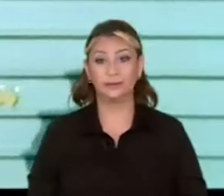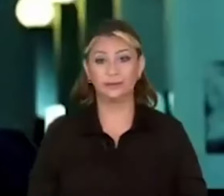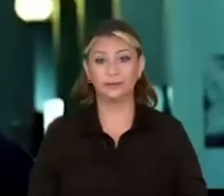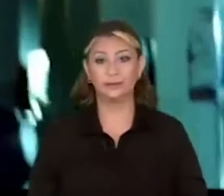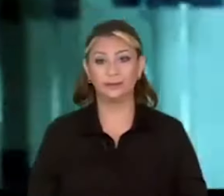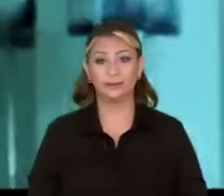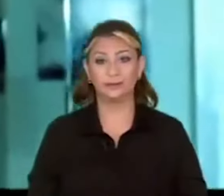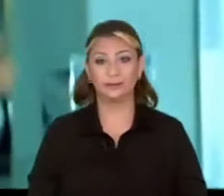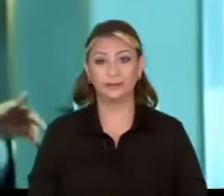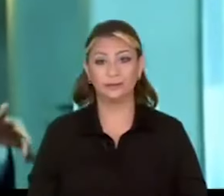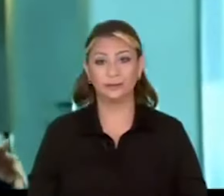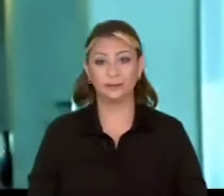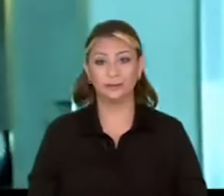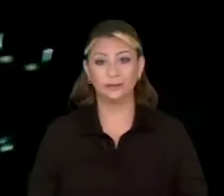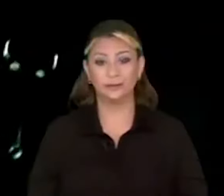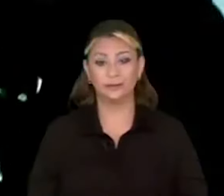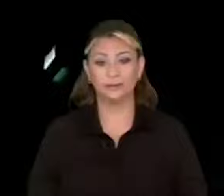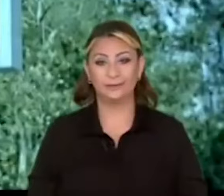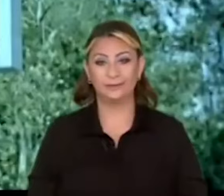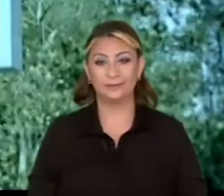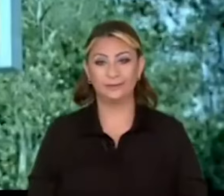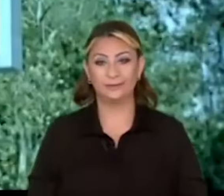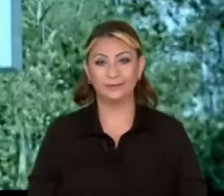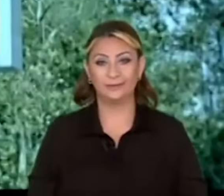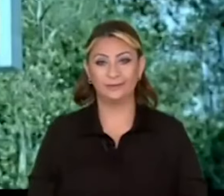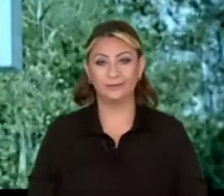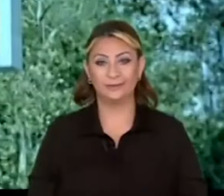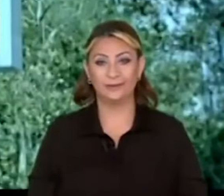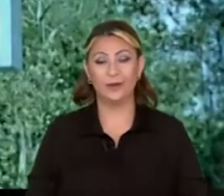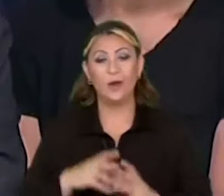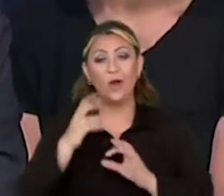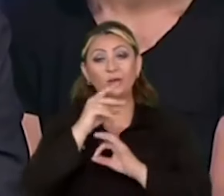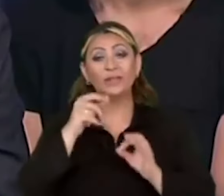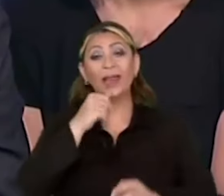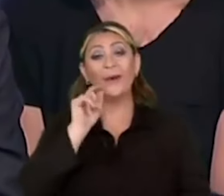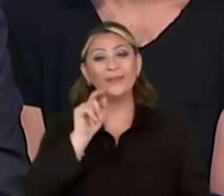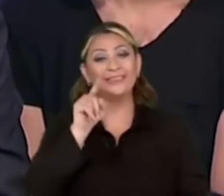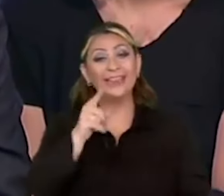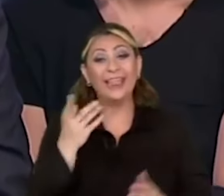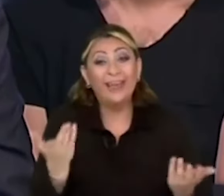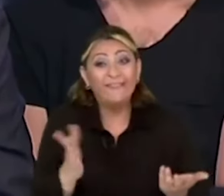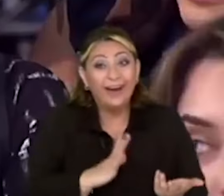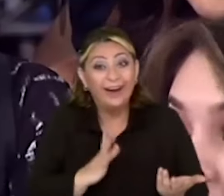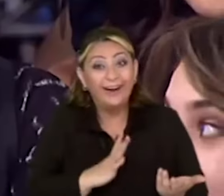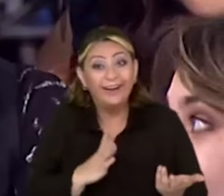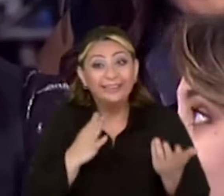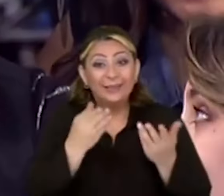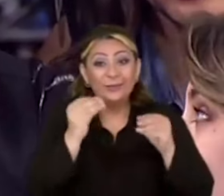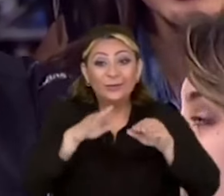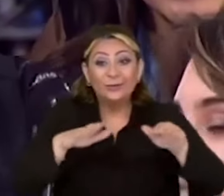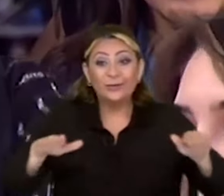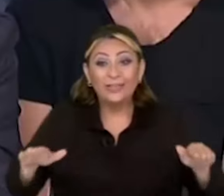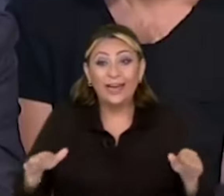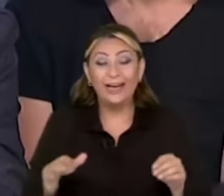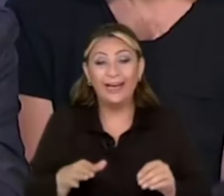kopuktu zincir, olduramadım. Dur! Özkan abi, sende ne var? Ne var? Yani hani çocuklara